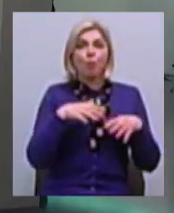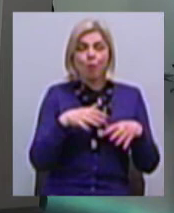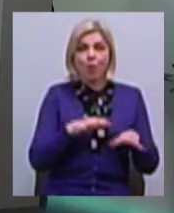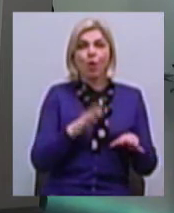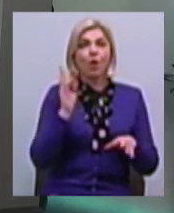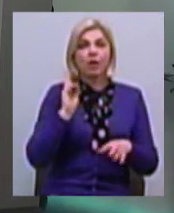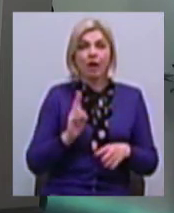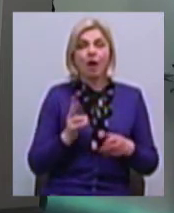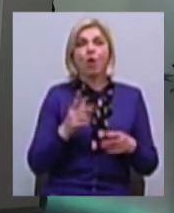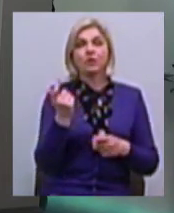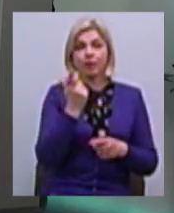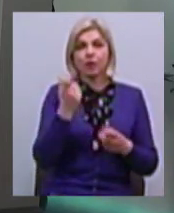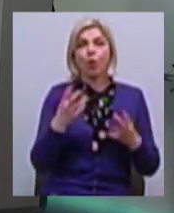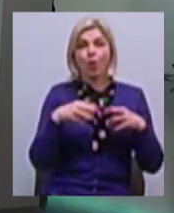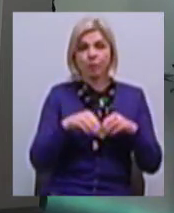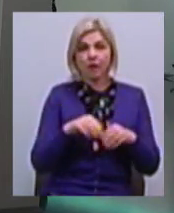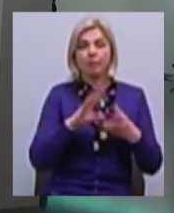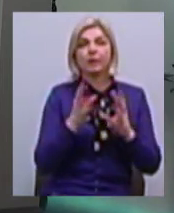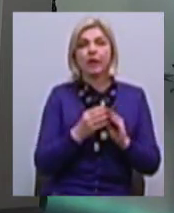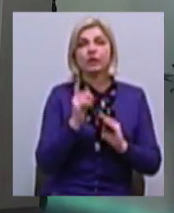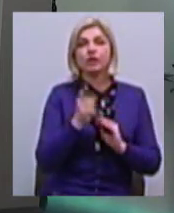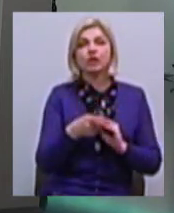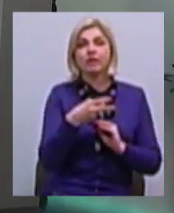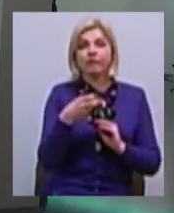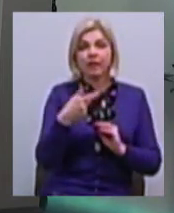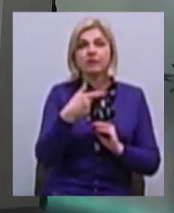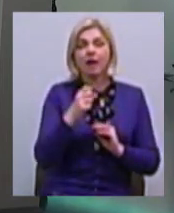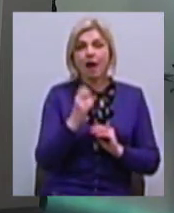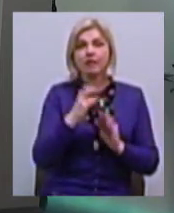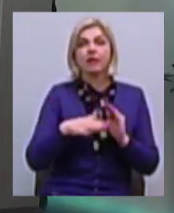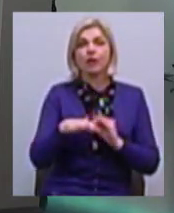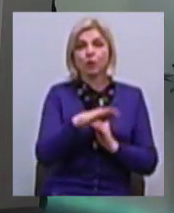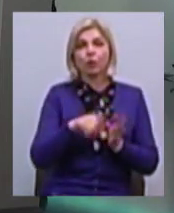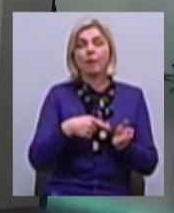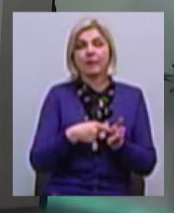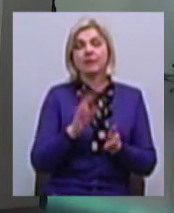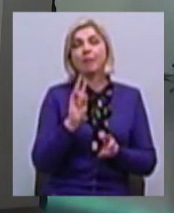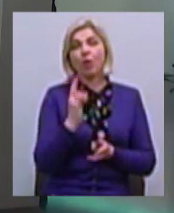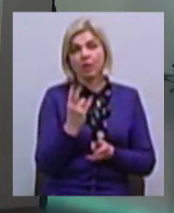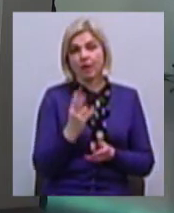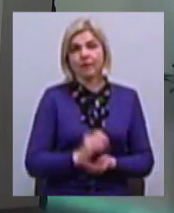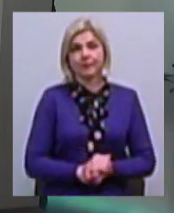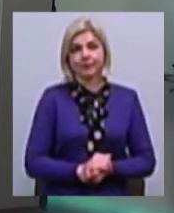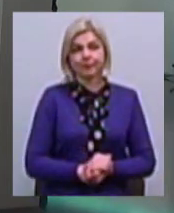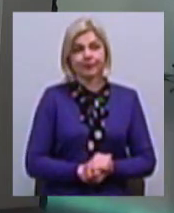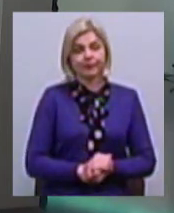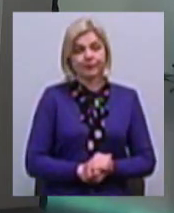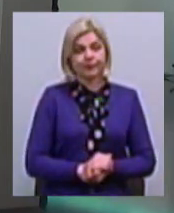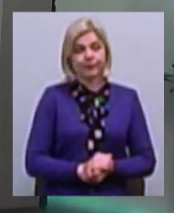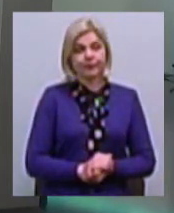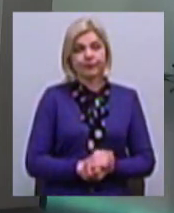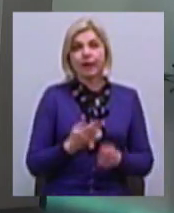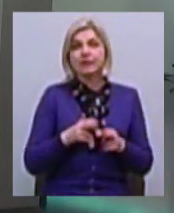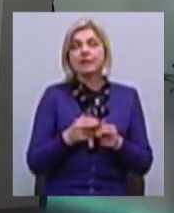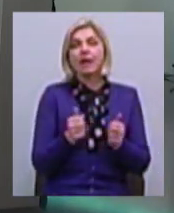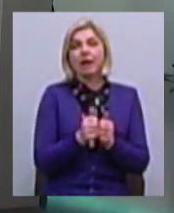територія приблизно 1200 гектар на території міста Миколаєва. і по акваторії. Прибережна